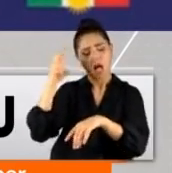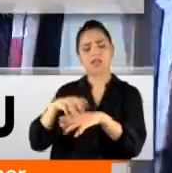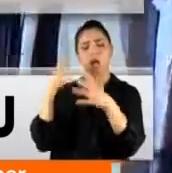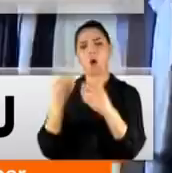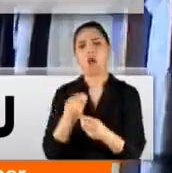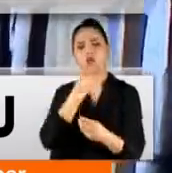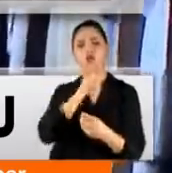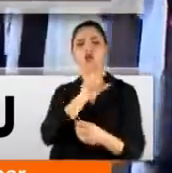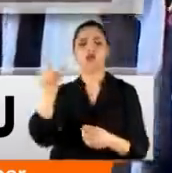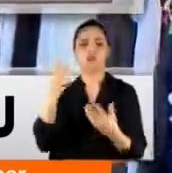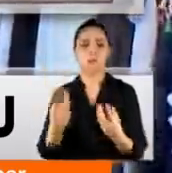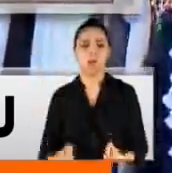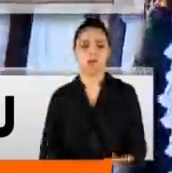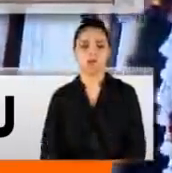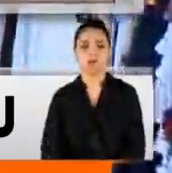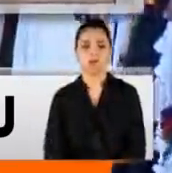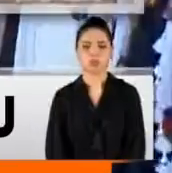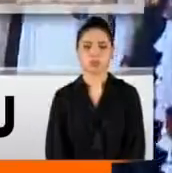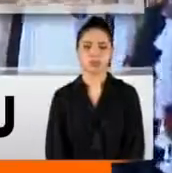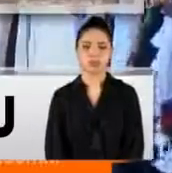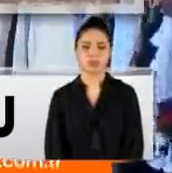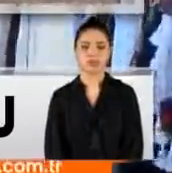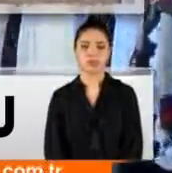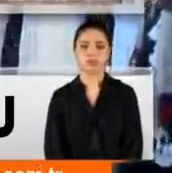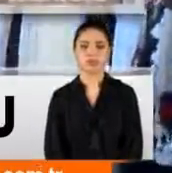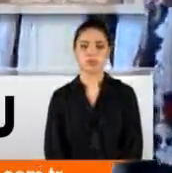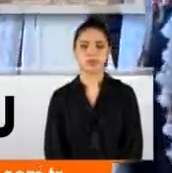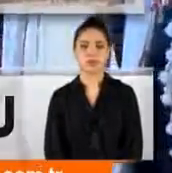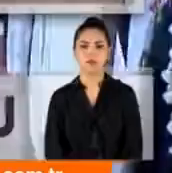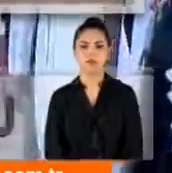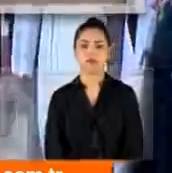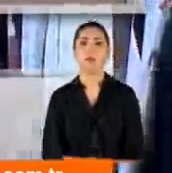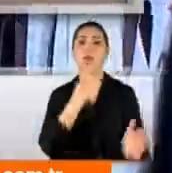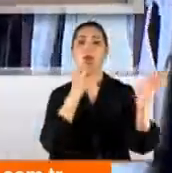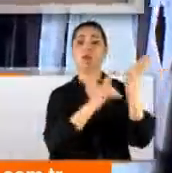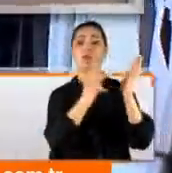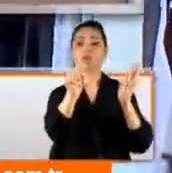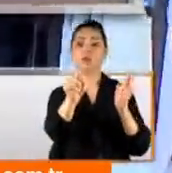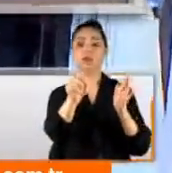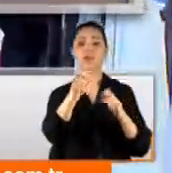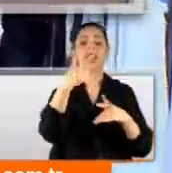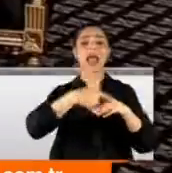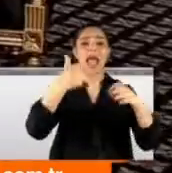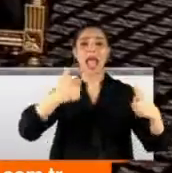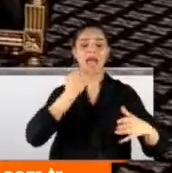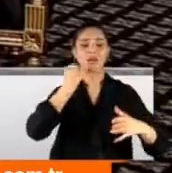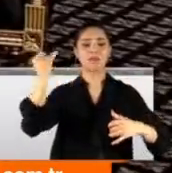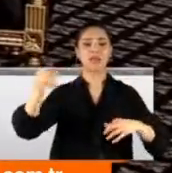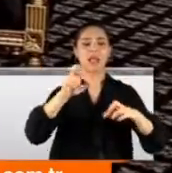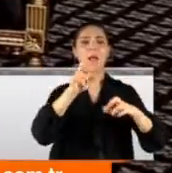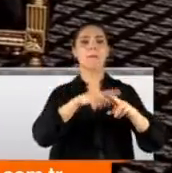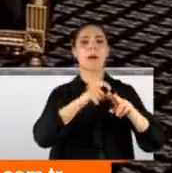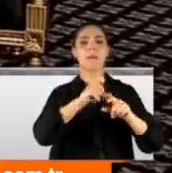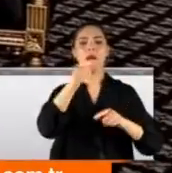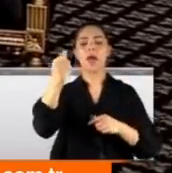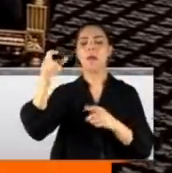ifadeleri kullanıldı. Kulları Erbil ziyareti sırasında Papa'ya bizzat